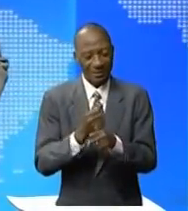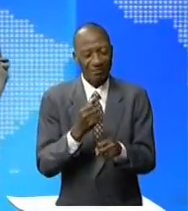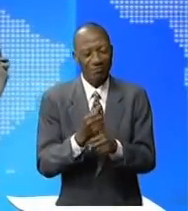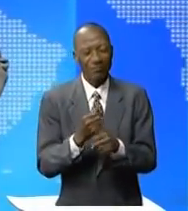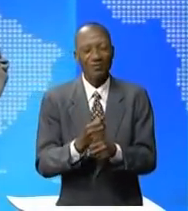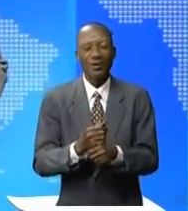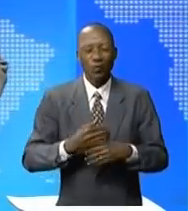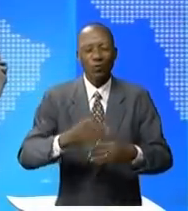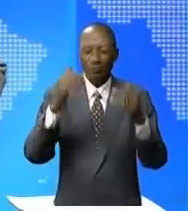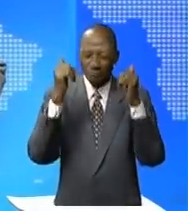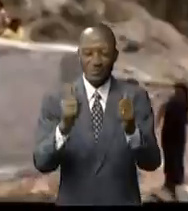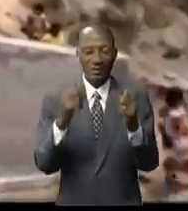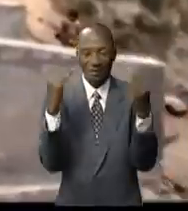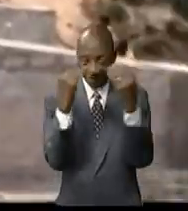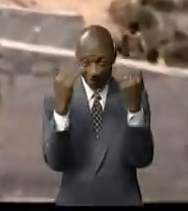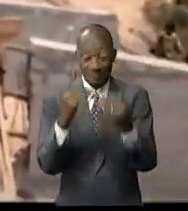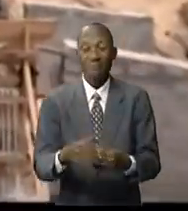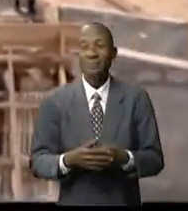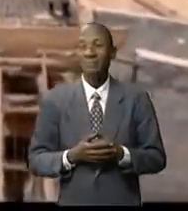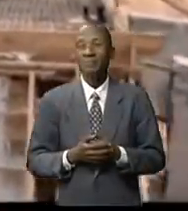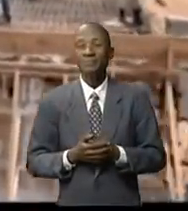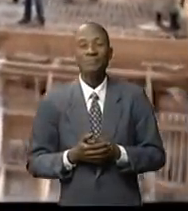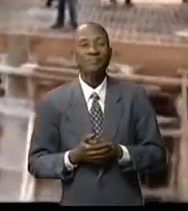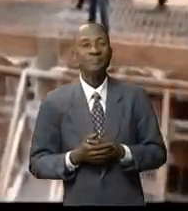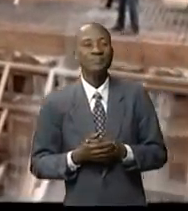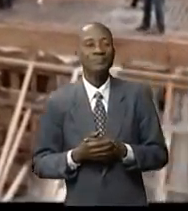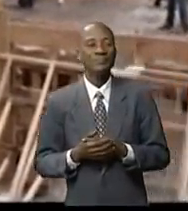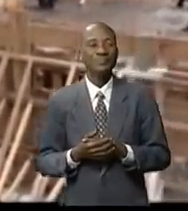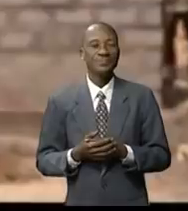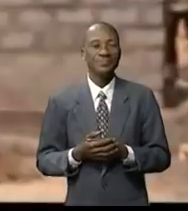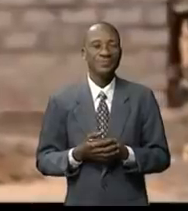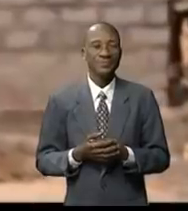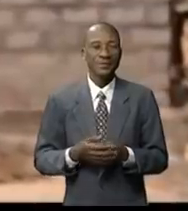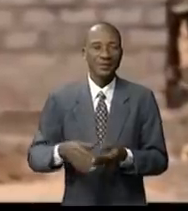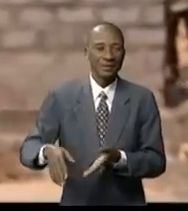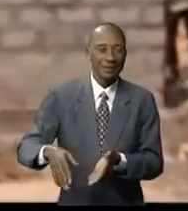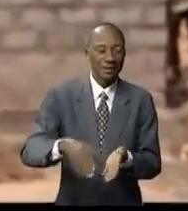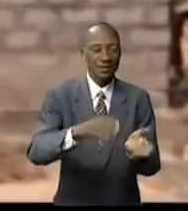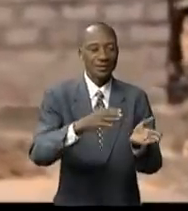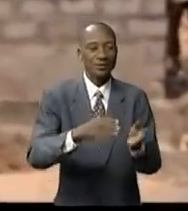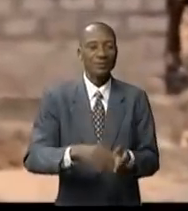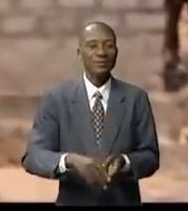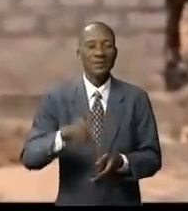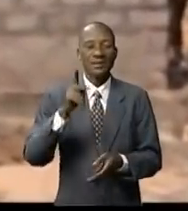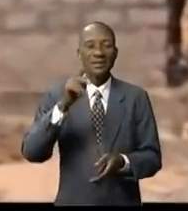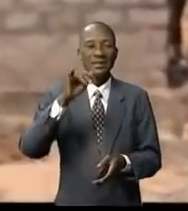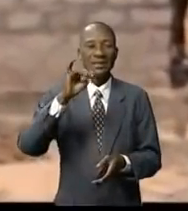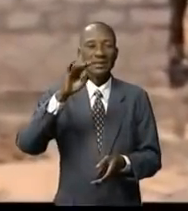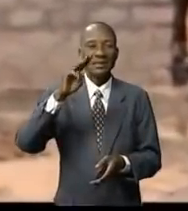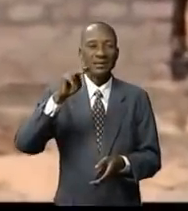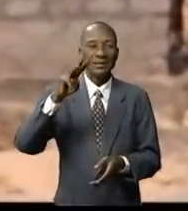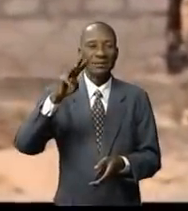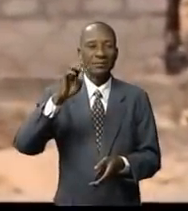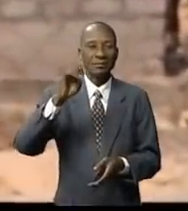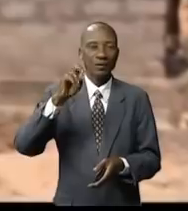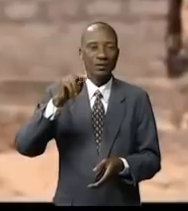Oscar Mbalkaïche. Nous sommes ici sur la route Kikimi-Kimwenza, une route d'intérêt